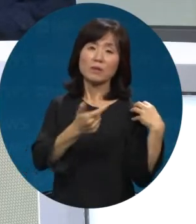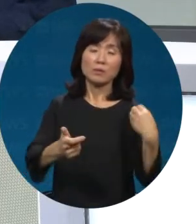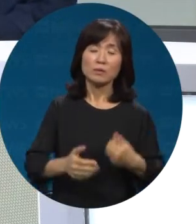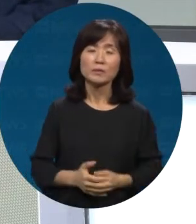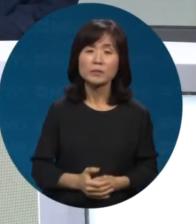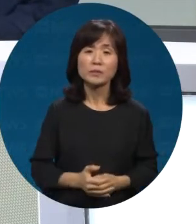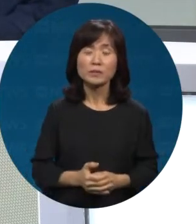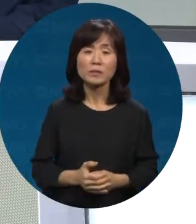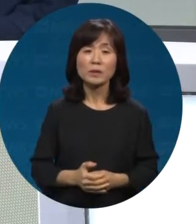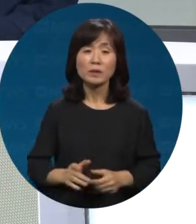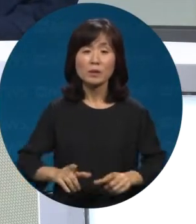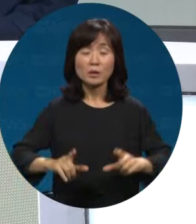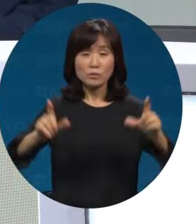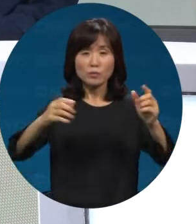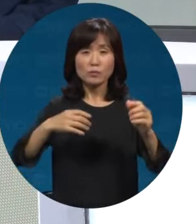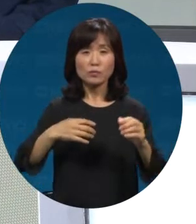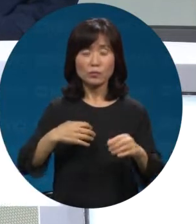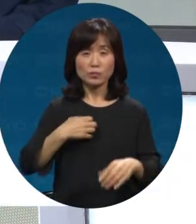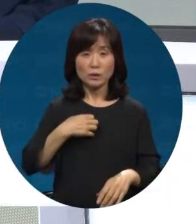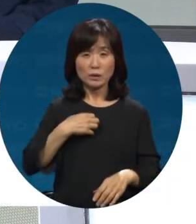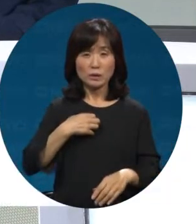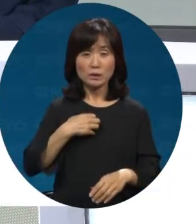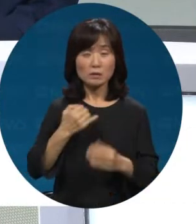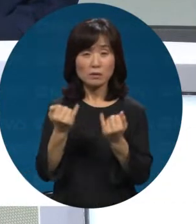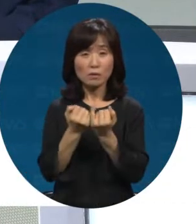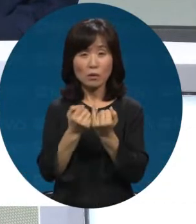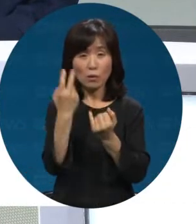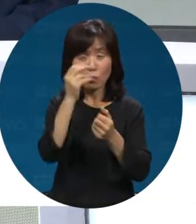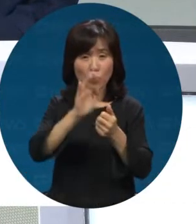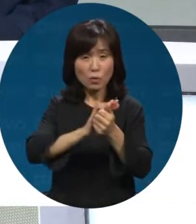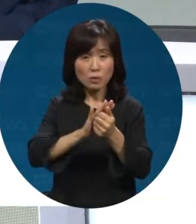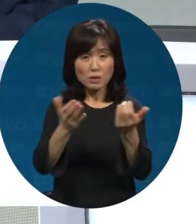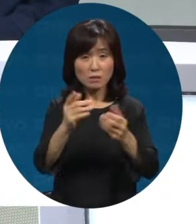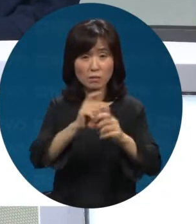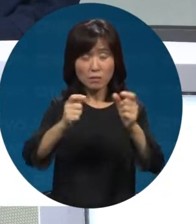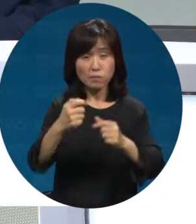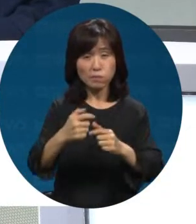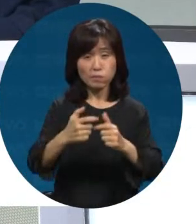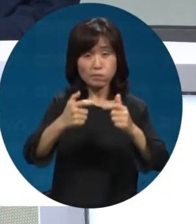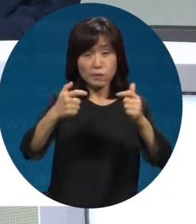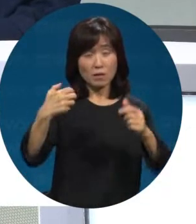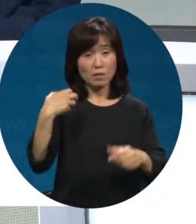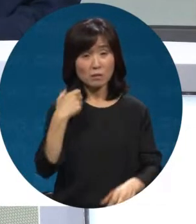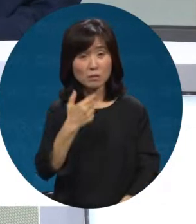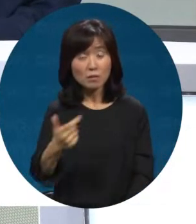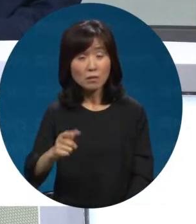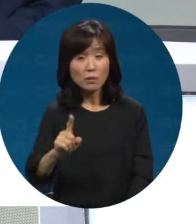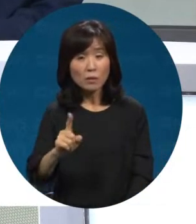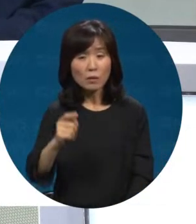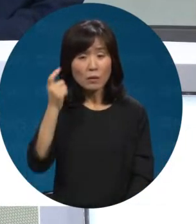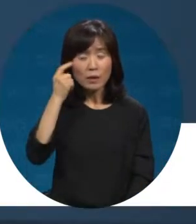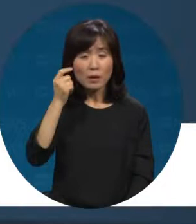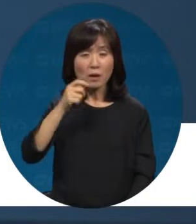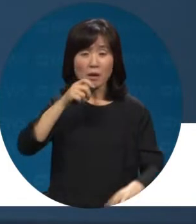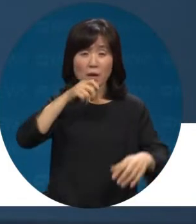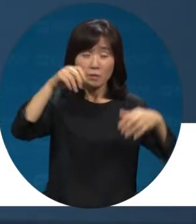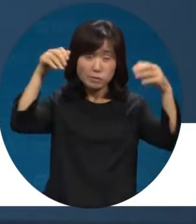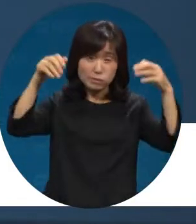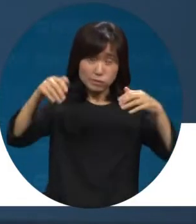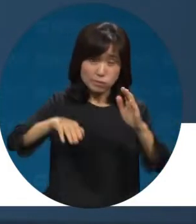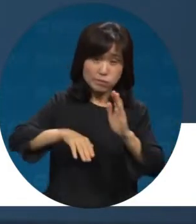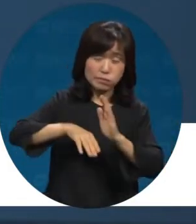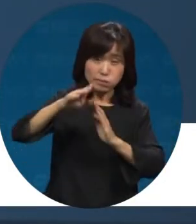위기로 여성의 돌봄 노동이 늘었다 이렇게 말씀하셨는데요 왜 그런 걸까요 폭염이나 폭우 같은 상황에서 이제